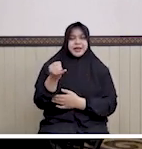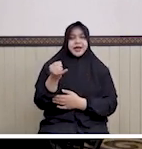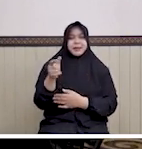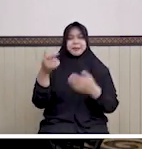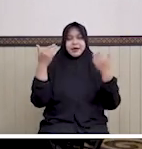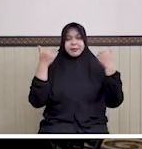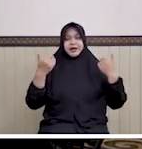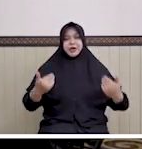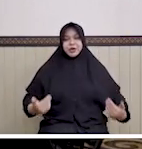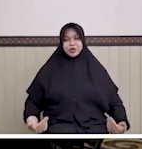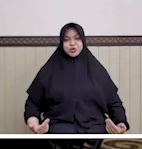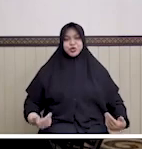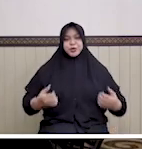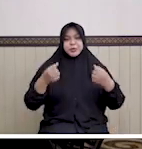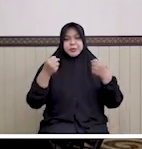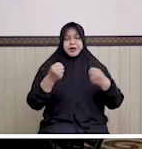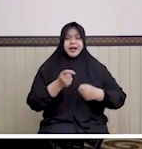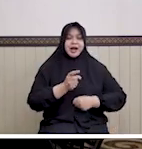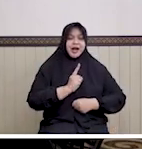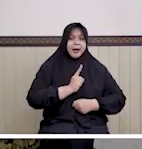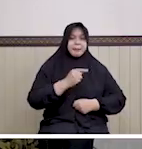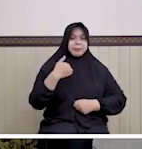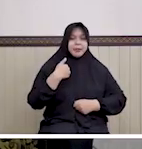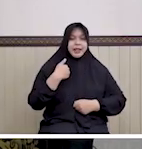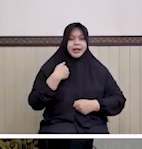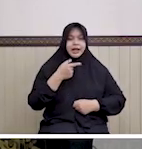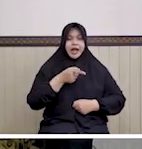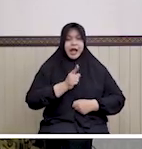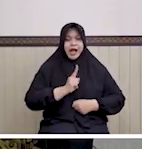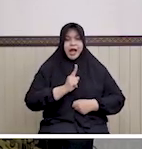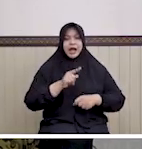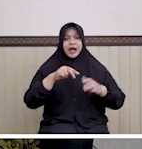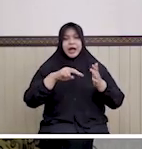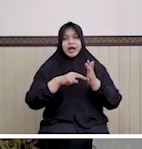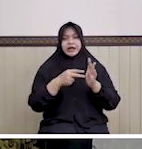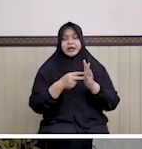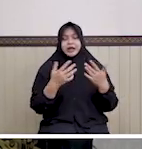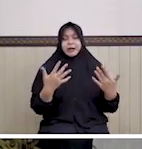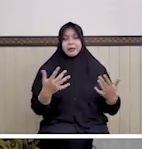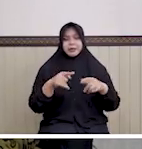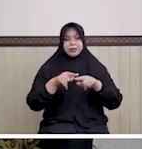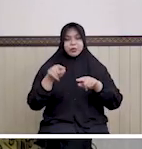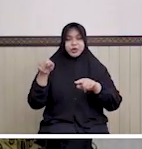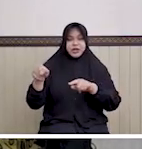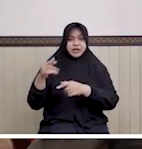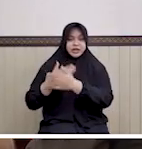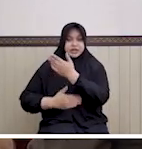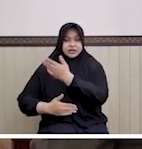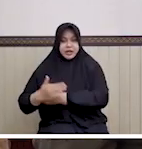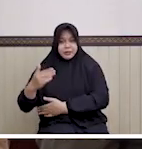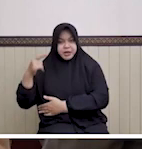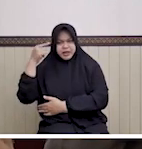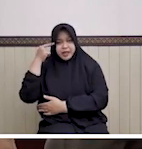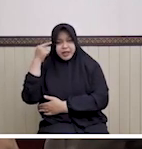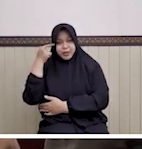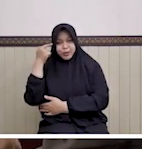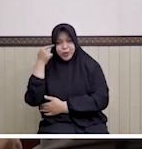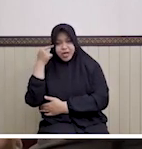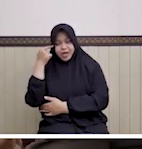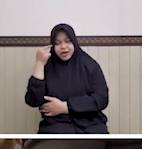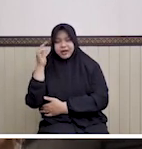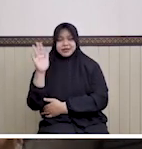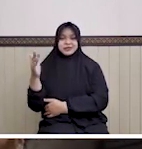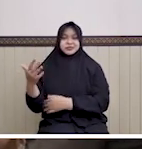manusia yang pemegang hak cerpen Arti nya meskipun dia disabilitas intelektual